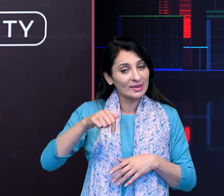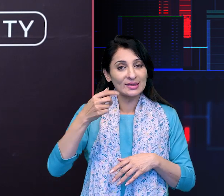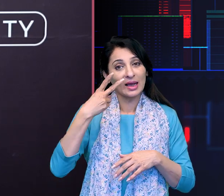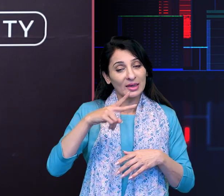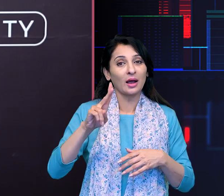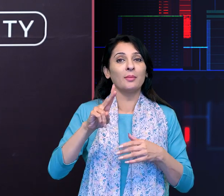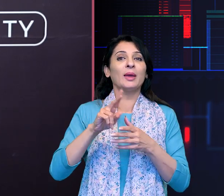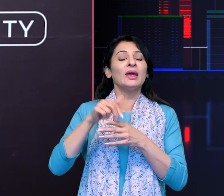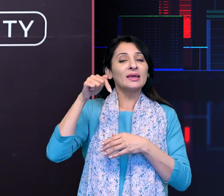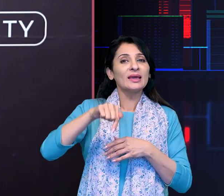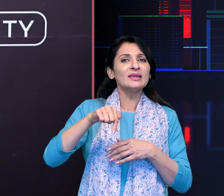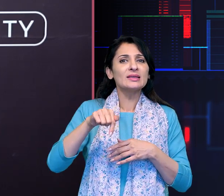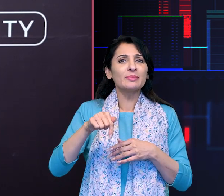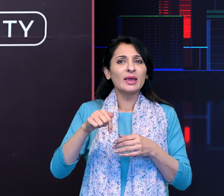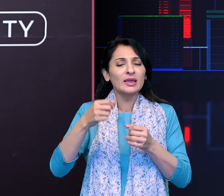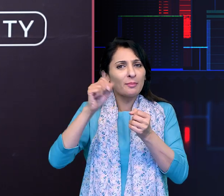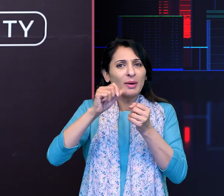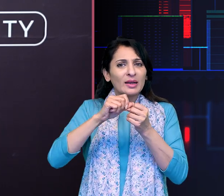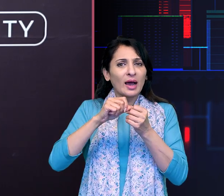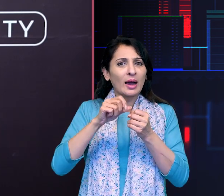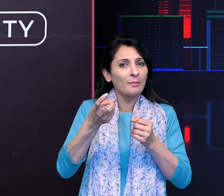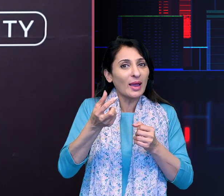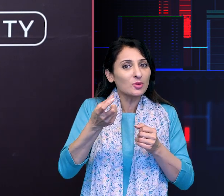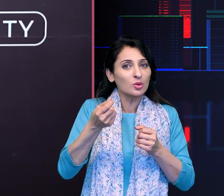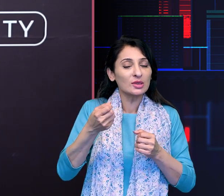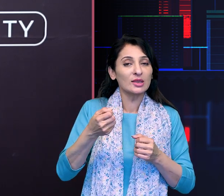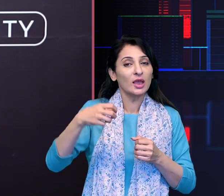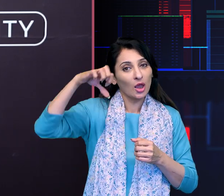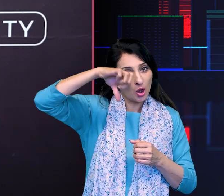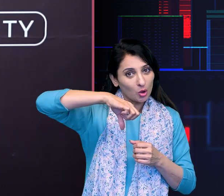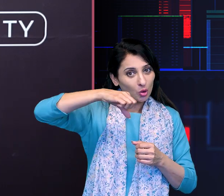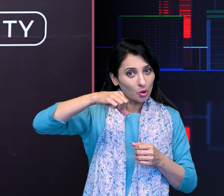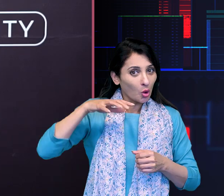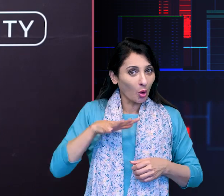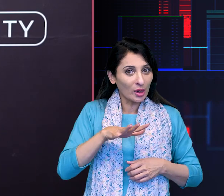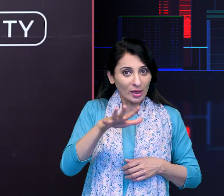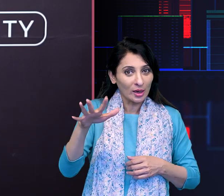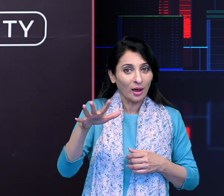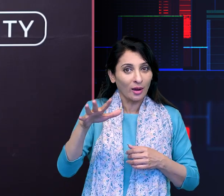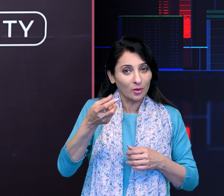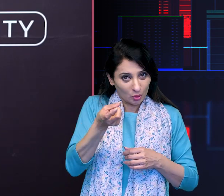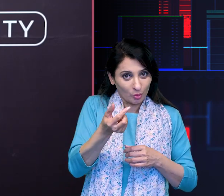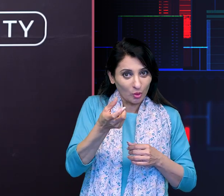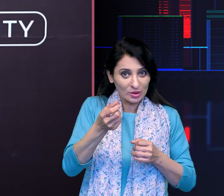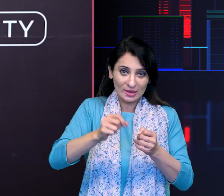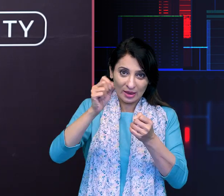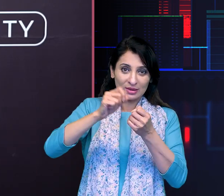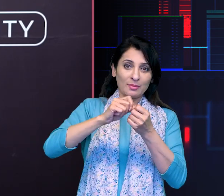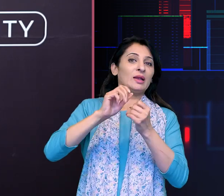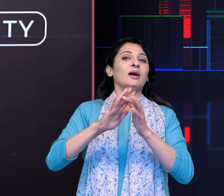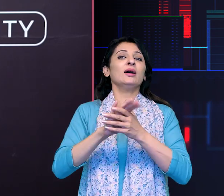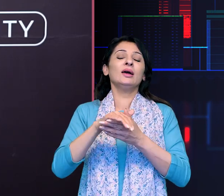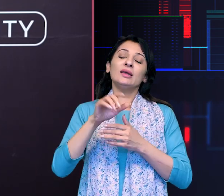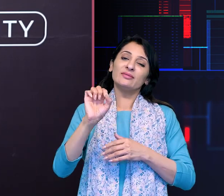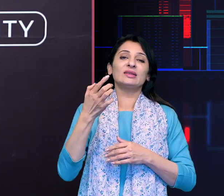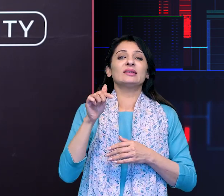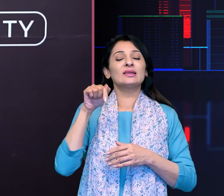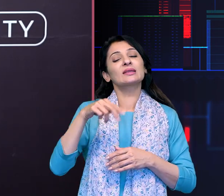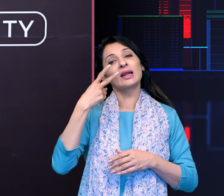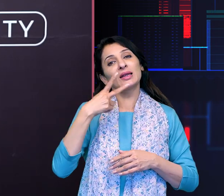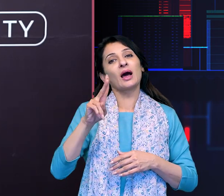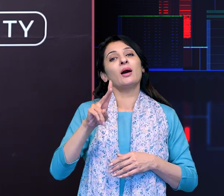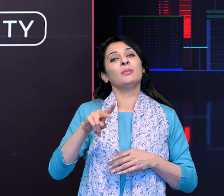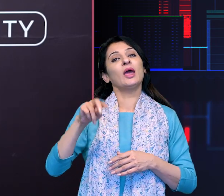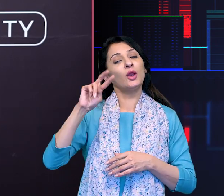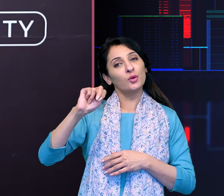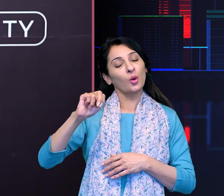इस पे कॉस्ट i9 लाख अगर हम इसको कंपेयर करें तो बहुत कसीर तादाद बनती है आज कल के दौर में